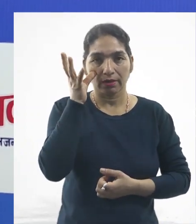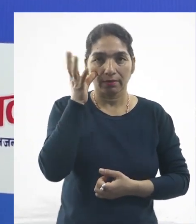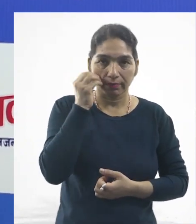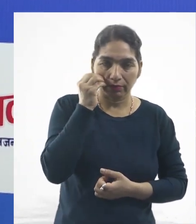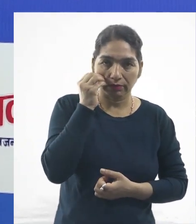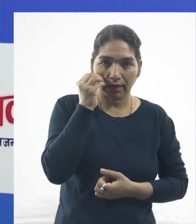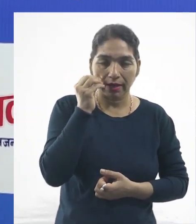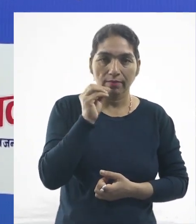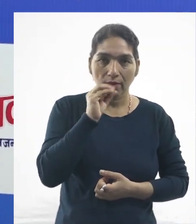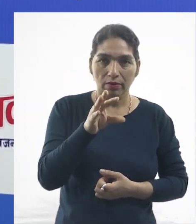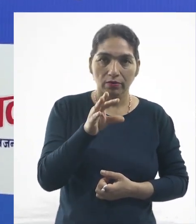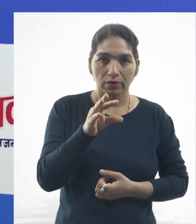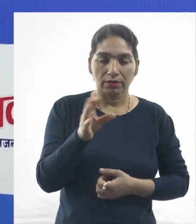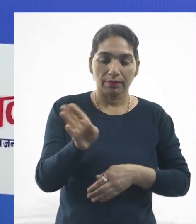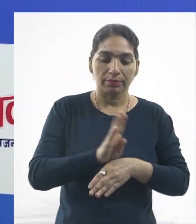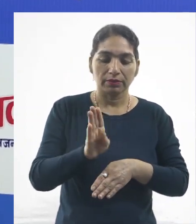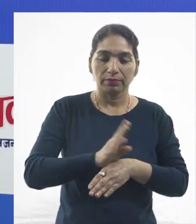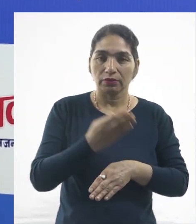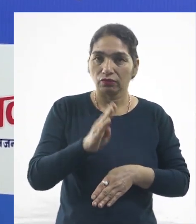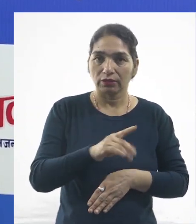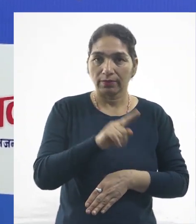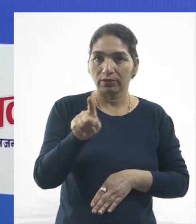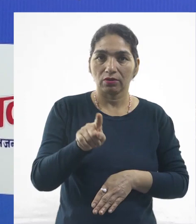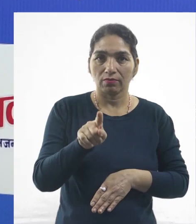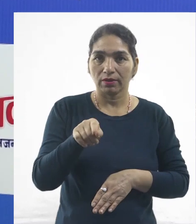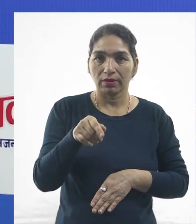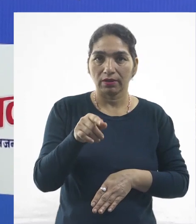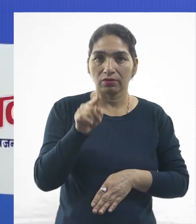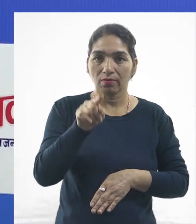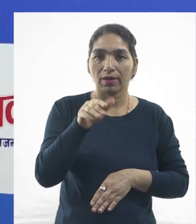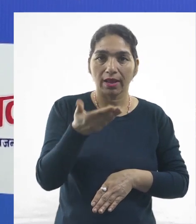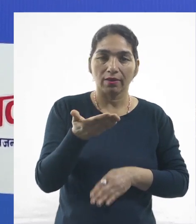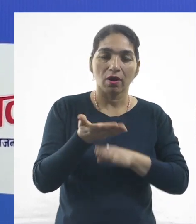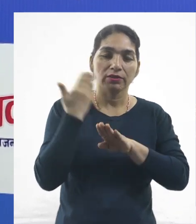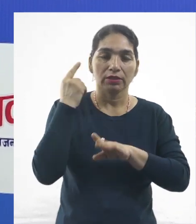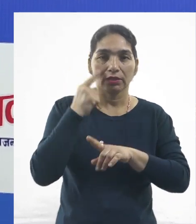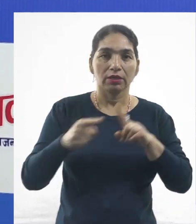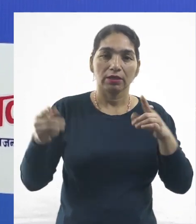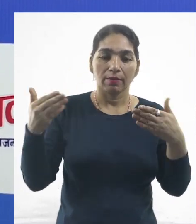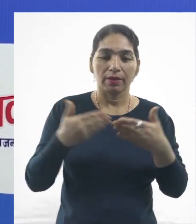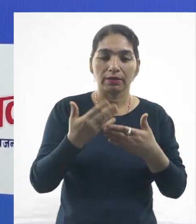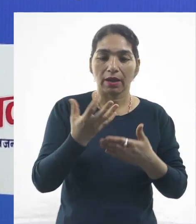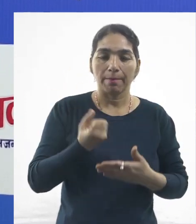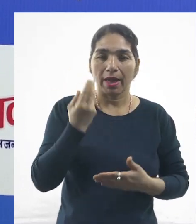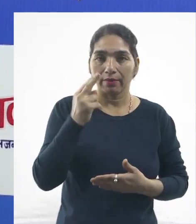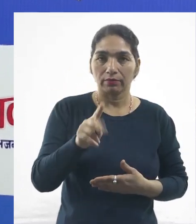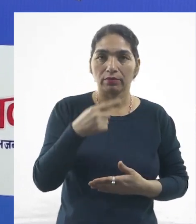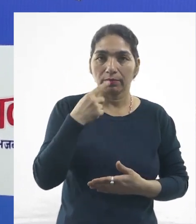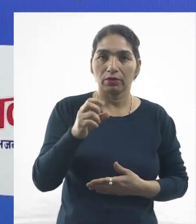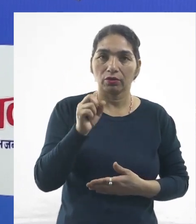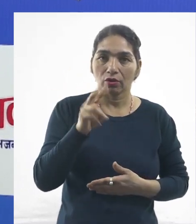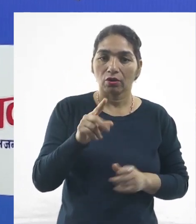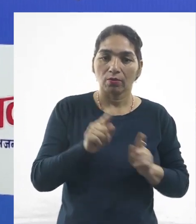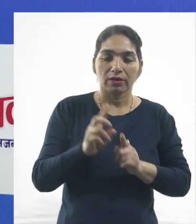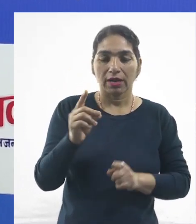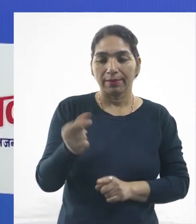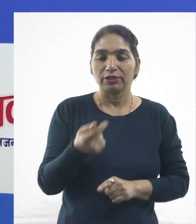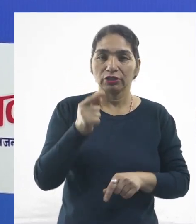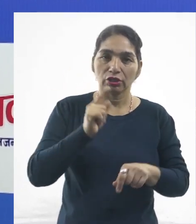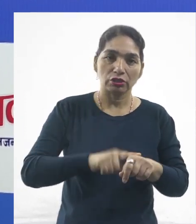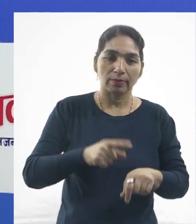अब भनौँ न यति व्यस्त हुनुहुन्छ हामीले हजुरदेखि हजुरलाई अस्तिदेखि नै हामीले चाहिँ भेट्न पाए हुन्थ्यो भनेको थियौँ यद्यपि छिटै समय हामीलाई यहाँ समय